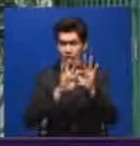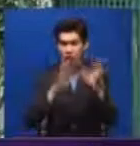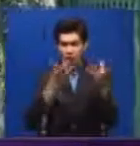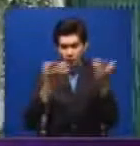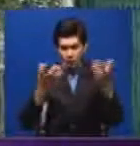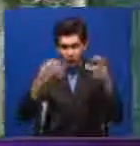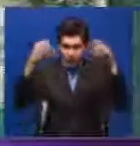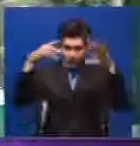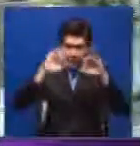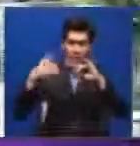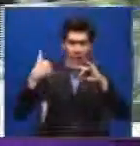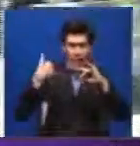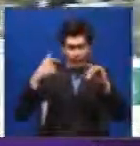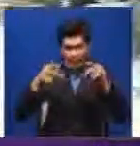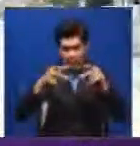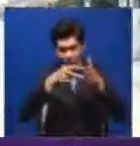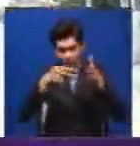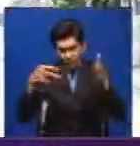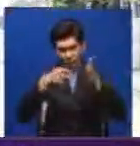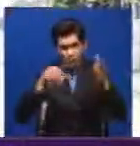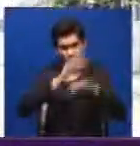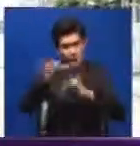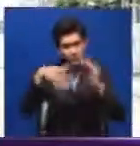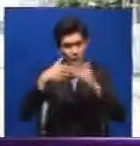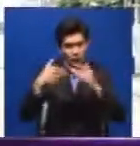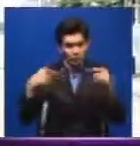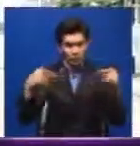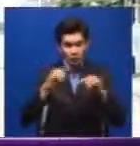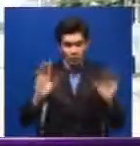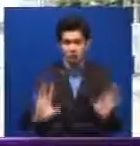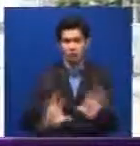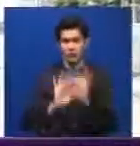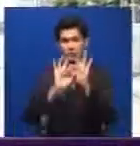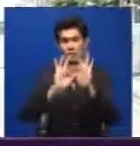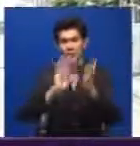ไฟฟ้าถอดปลั๊กเครื่องใช้ไฟฟ้าทุกชนิดและใส่กุญแจบ้านให้เรียบร้อยก่อนออกจากบ้าน